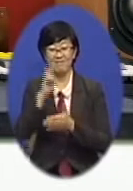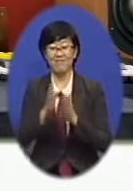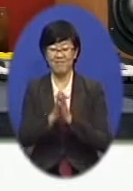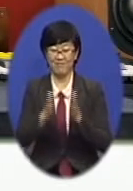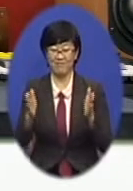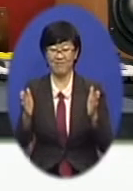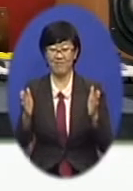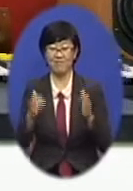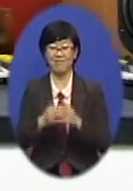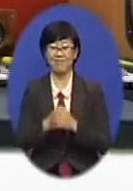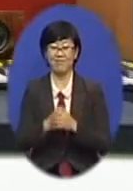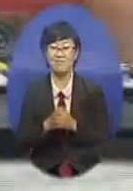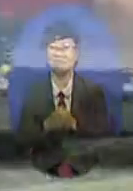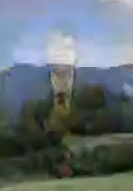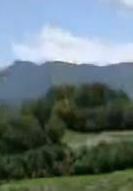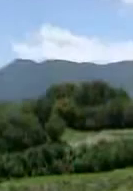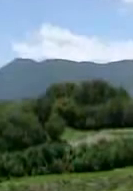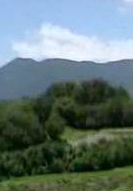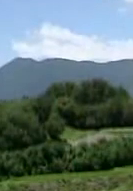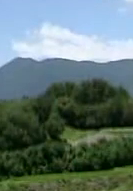음악 주세요.